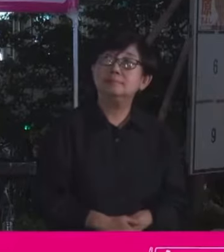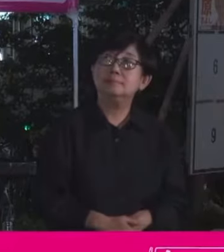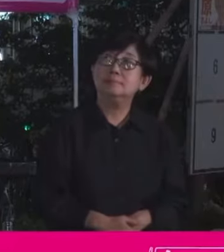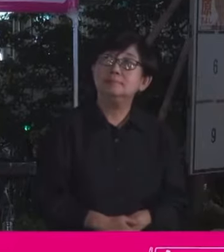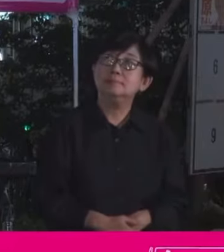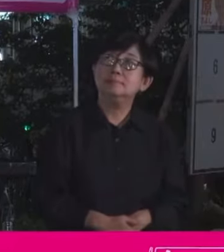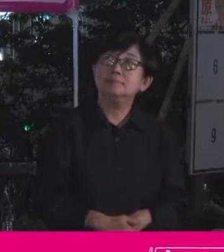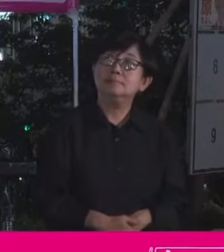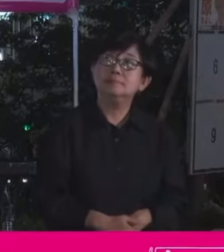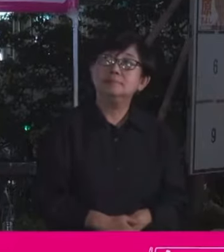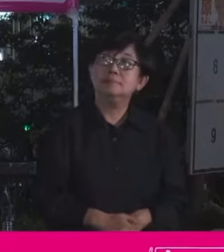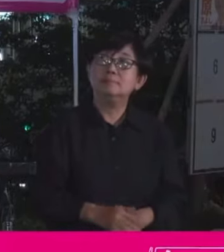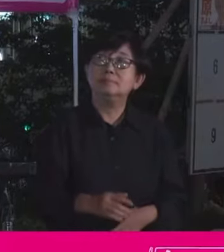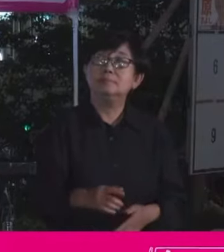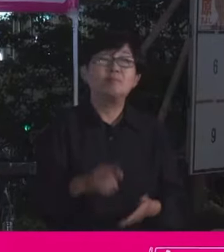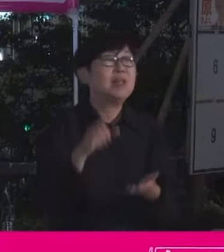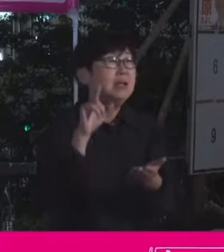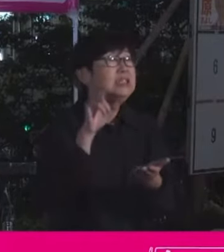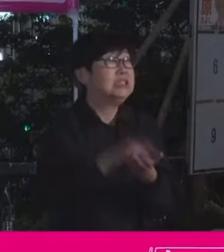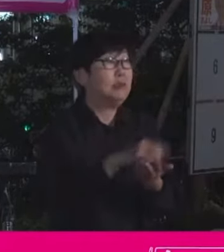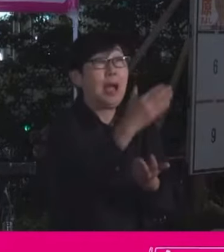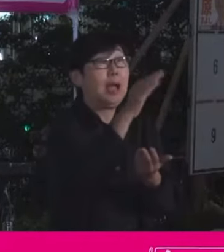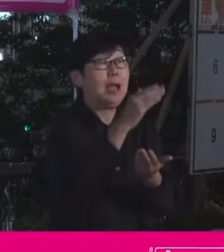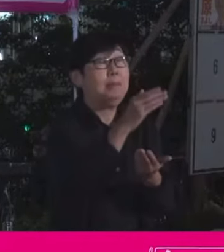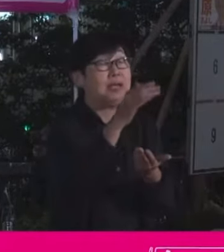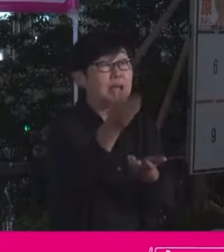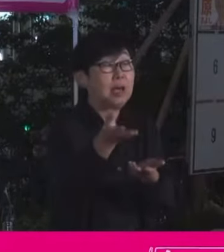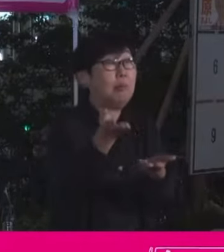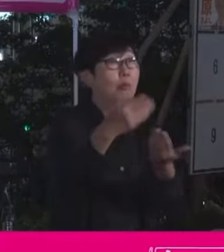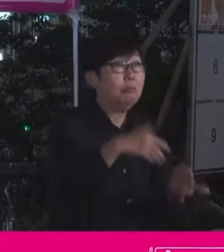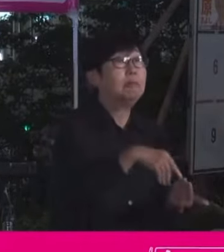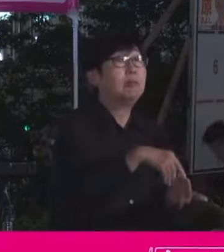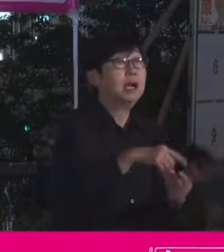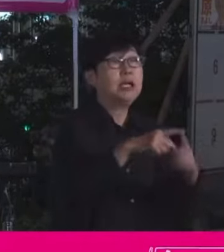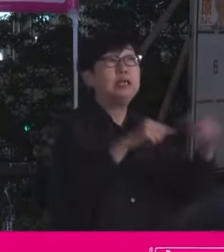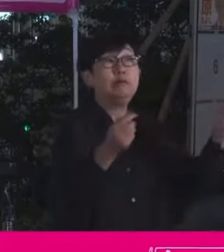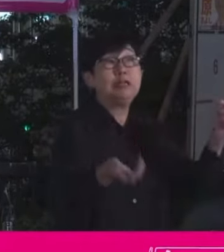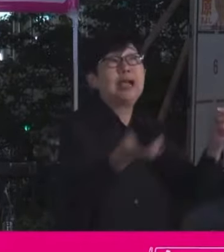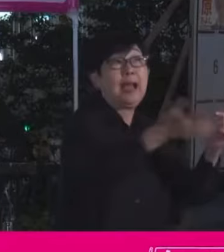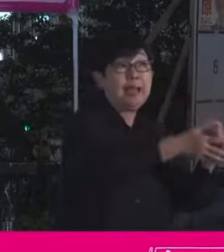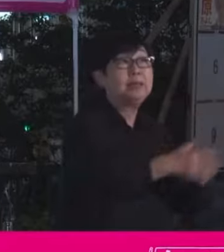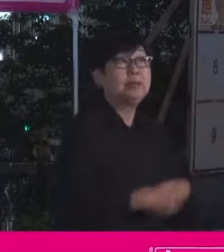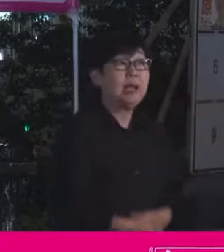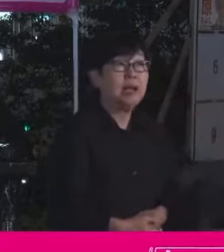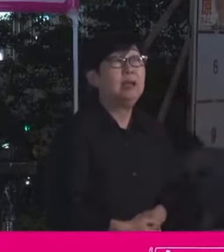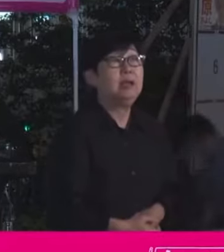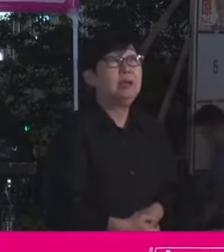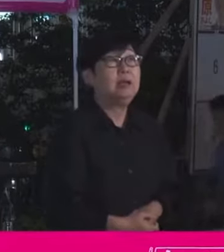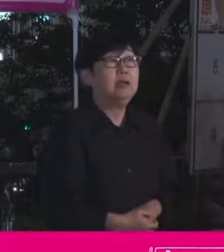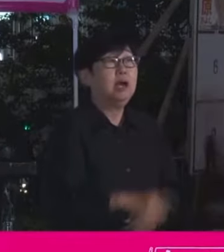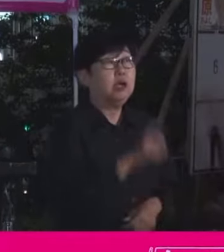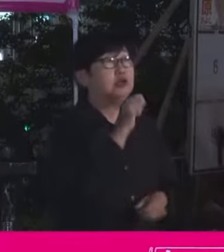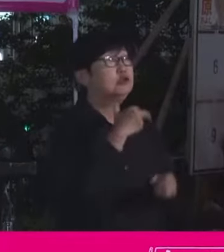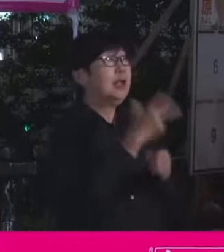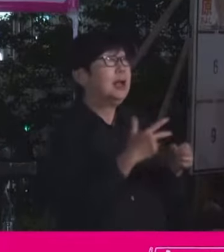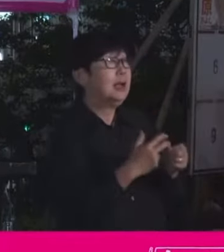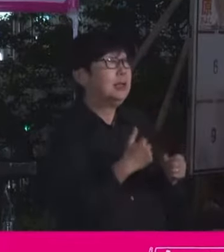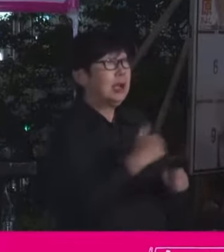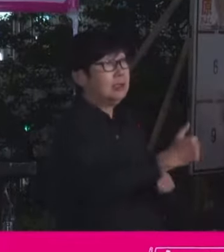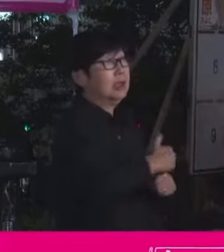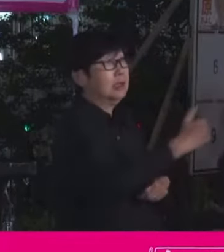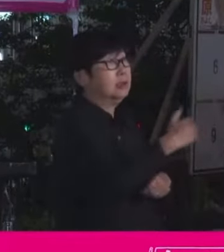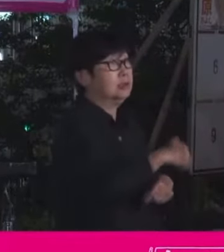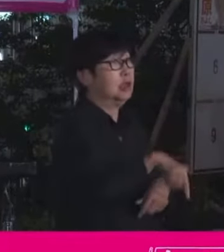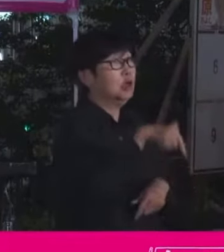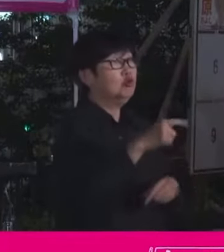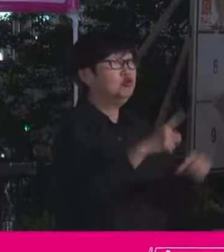この立川基地は返還され、で僕が教鞭を17年間取った府中にある東京外国